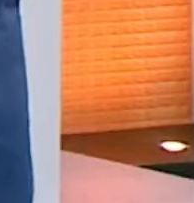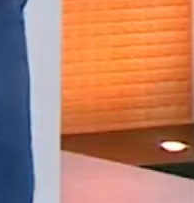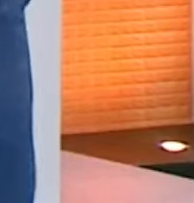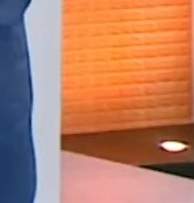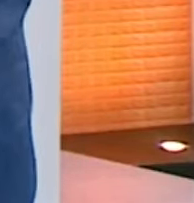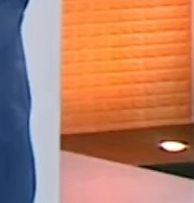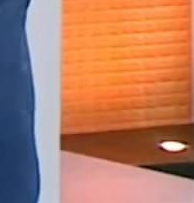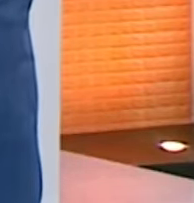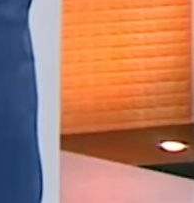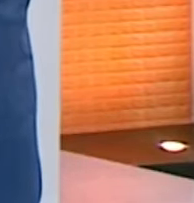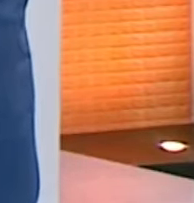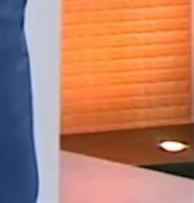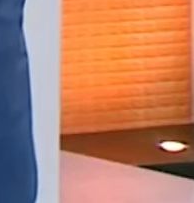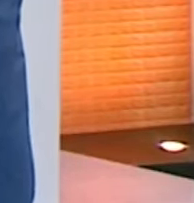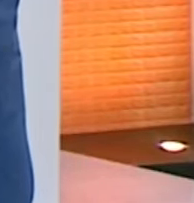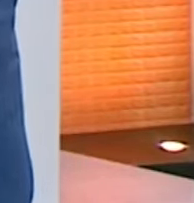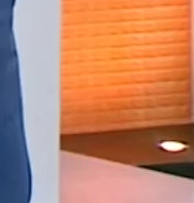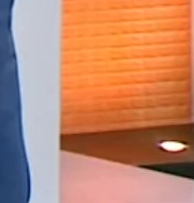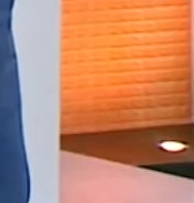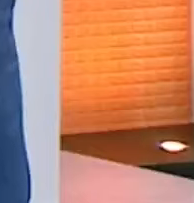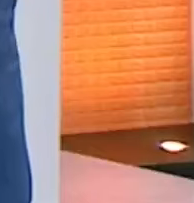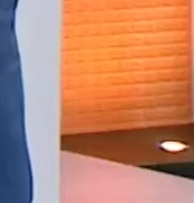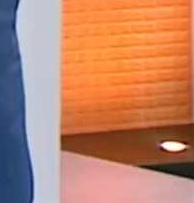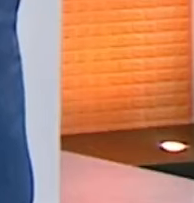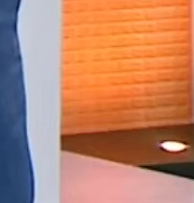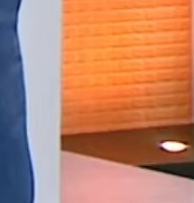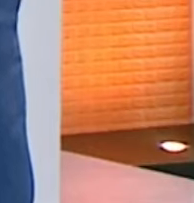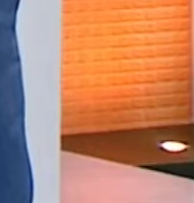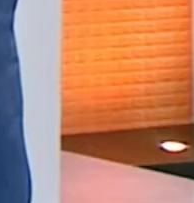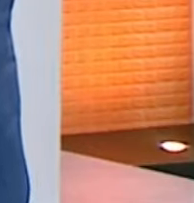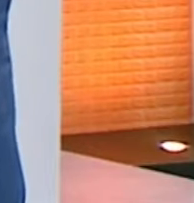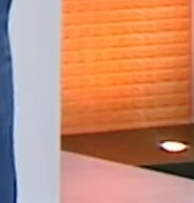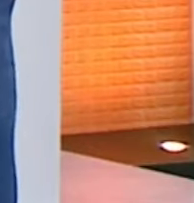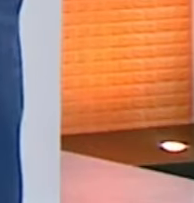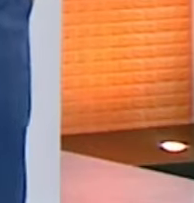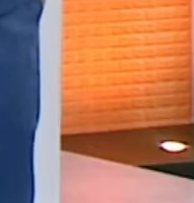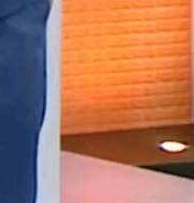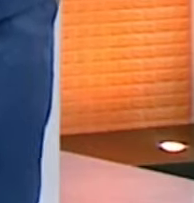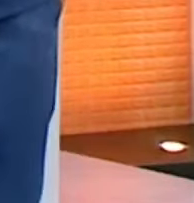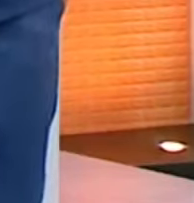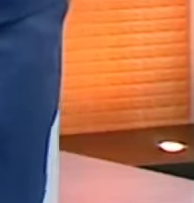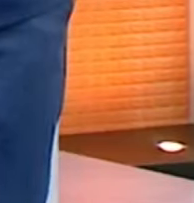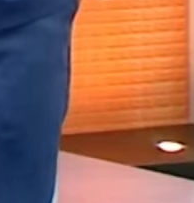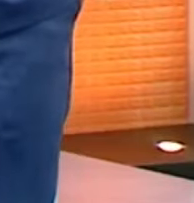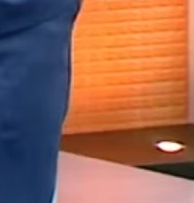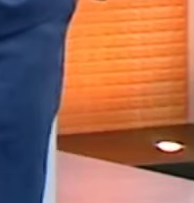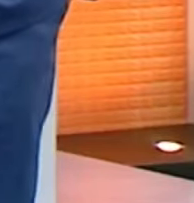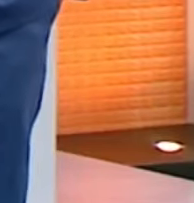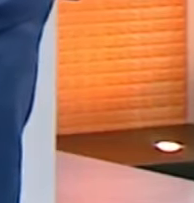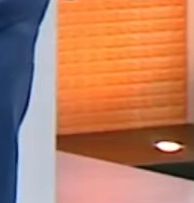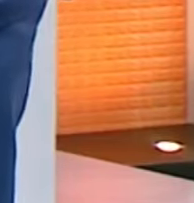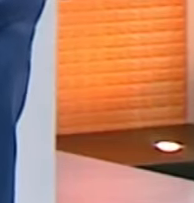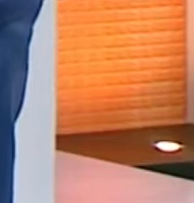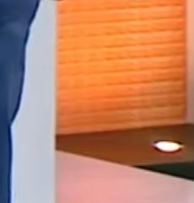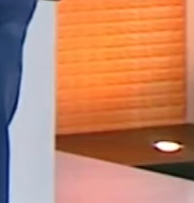YouTube sa mga kapuso abroad subaybayan niyo kami sa GMA Pinoy TV at sa www.gmanews.tv